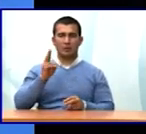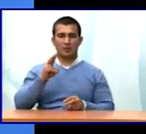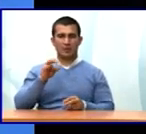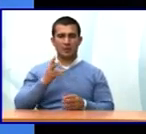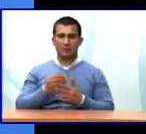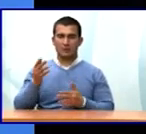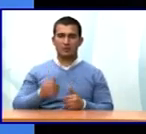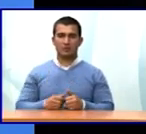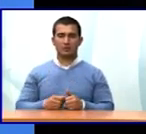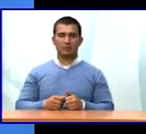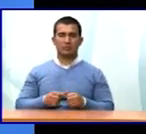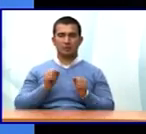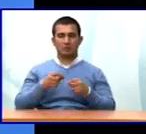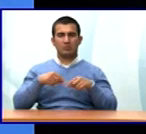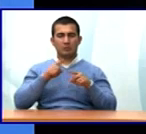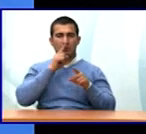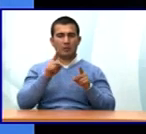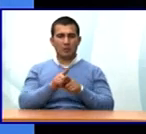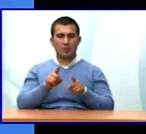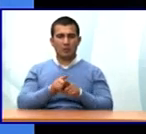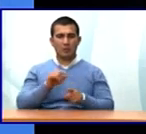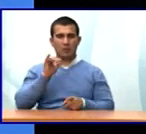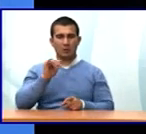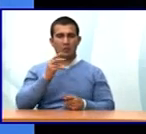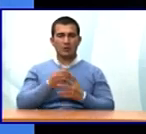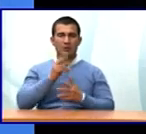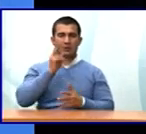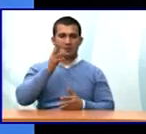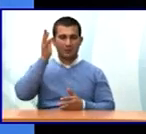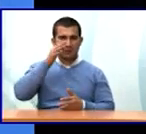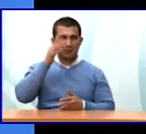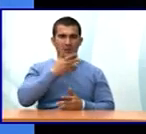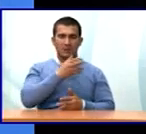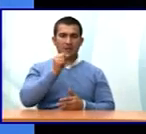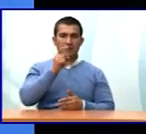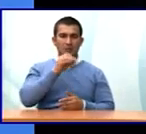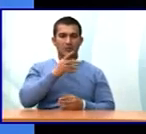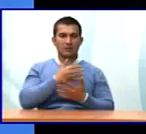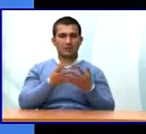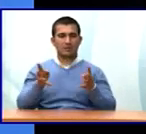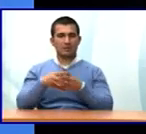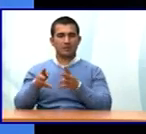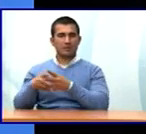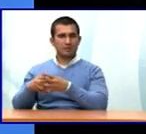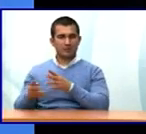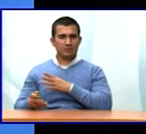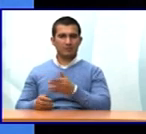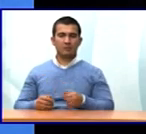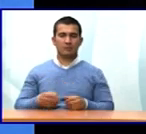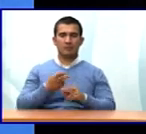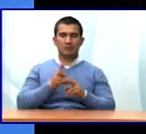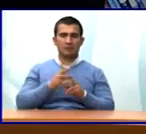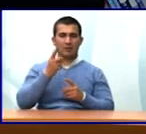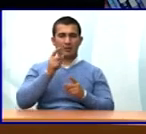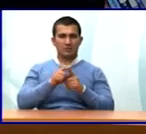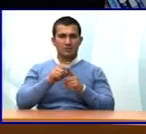ham deyarli o'xshash, ya'ni uglerod, kislorod, vodorod hamda azotdan tashkil topgan. Bundan tashqari bir